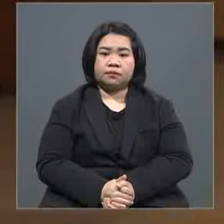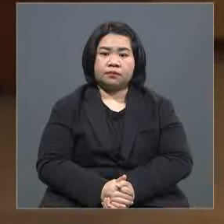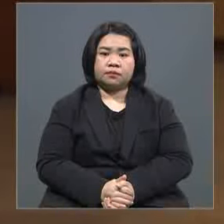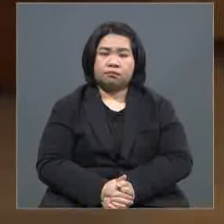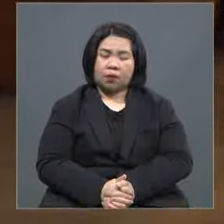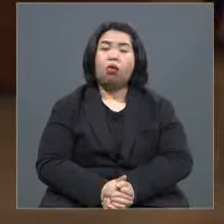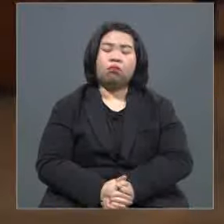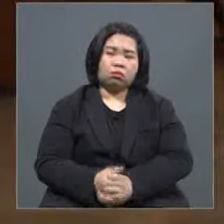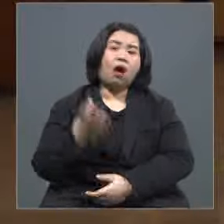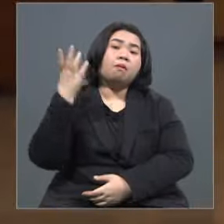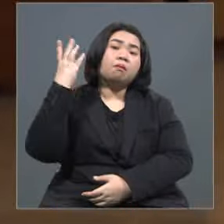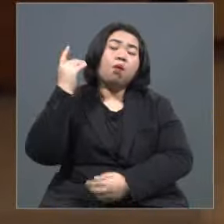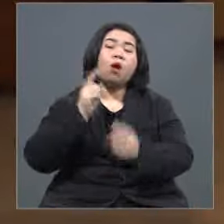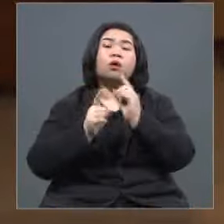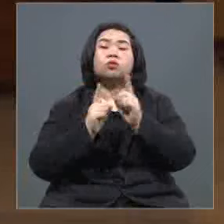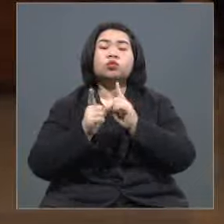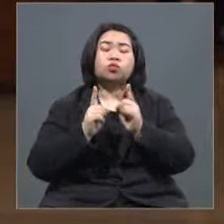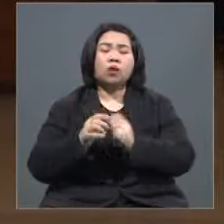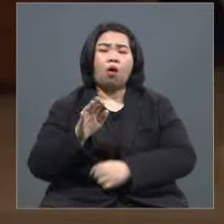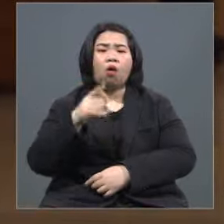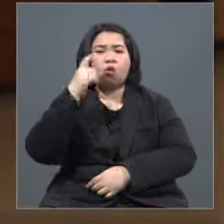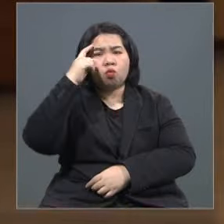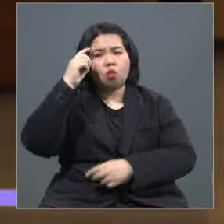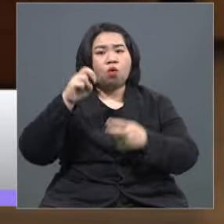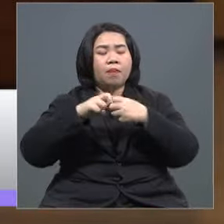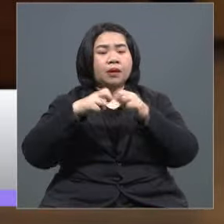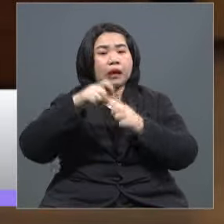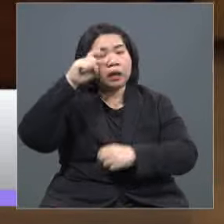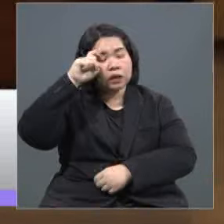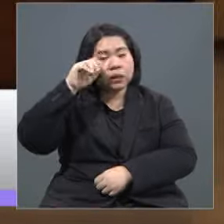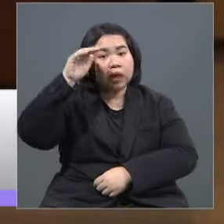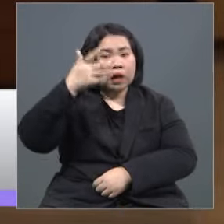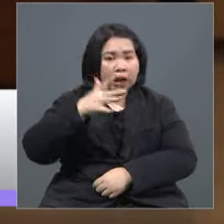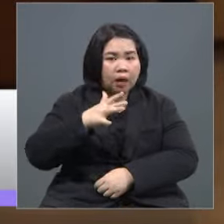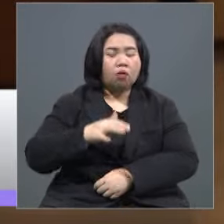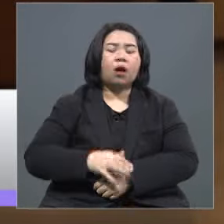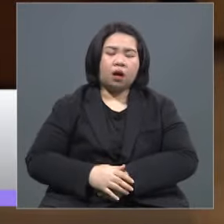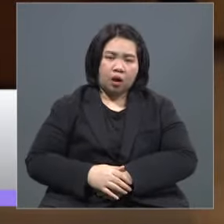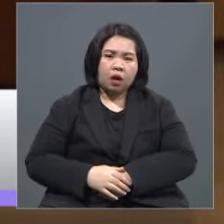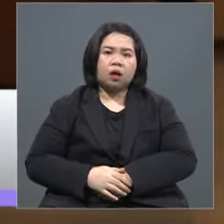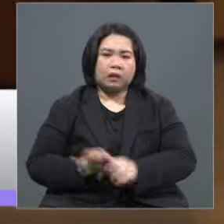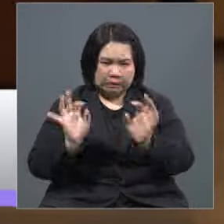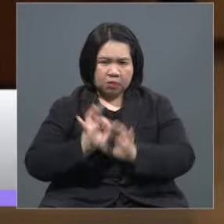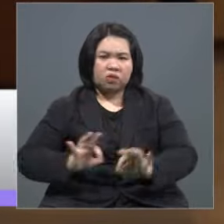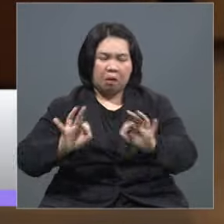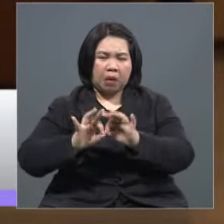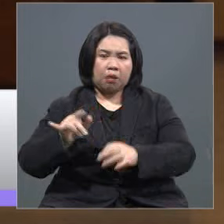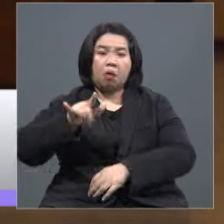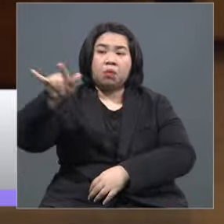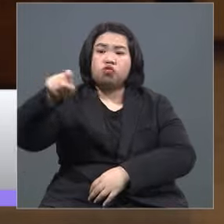เพิ่งคุยเมื่อวานนี้ตอนที่ทราบเหตุนะครับแล้วก็ท่านก็คือฝากให้ผมเนี่ยรีบกลับมาเลยเพราะว่